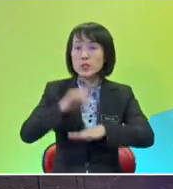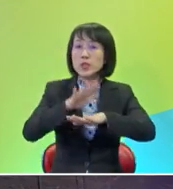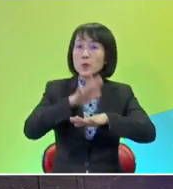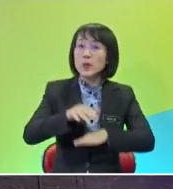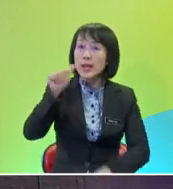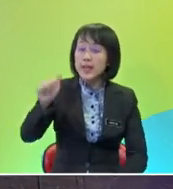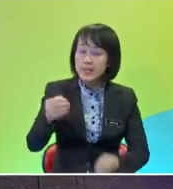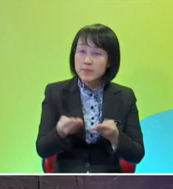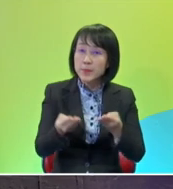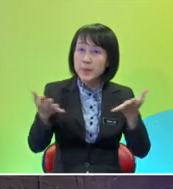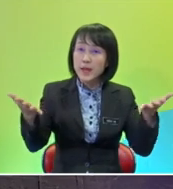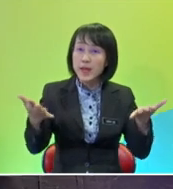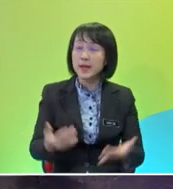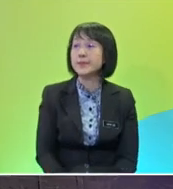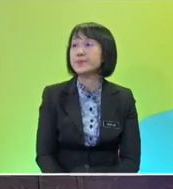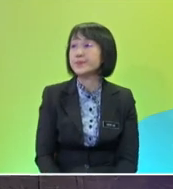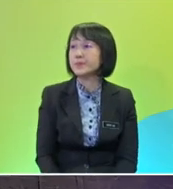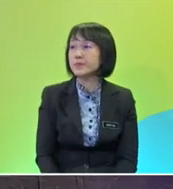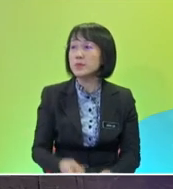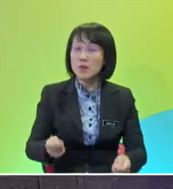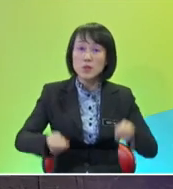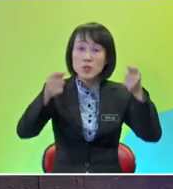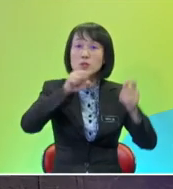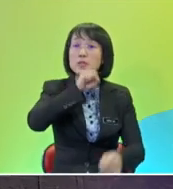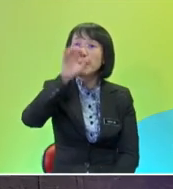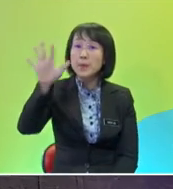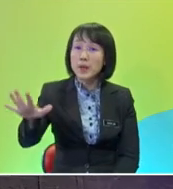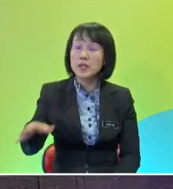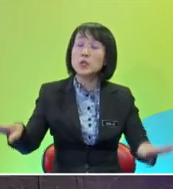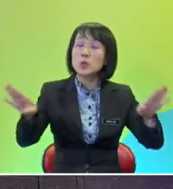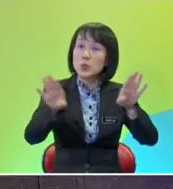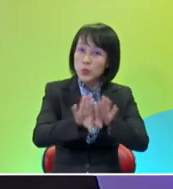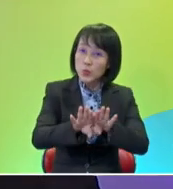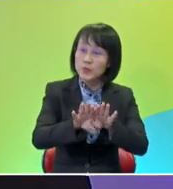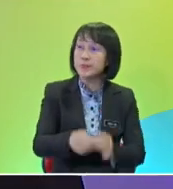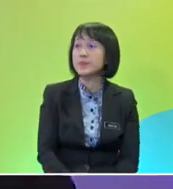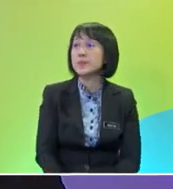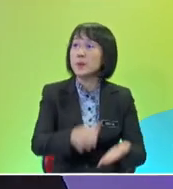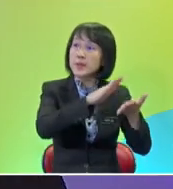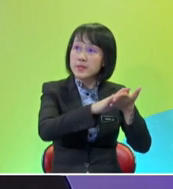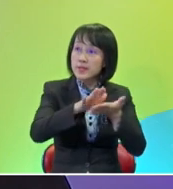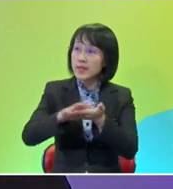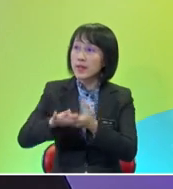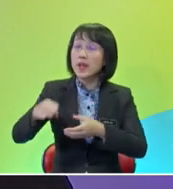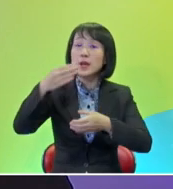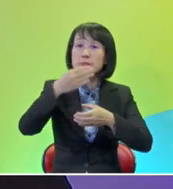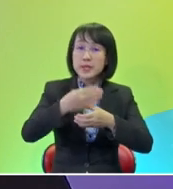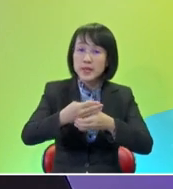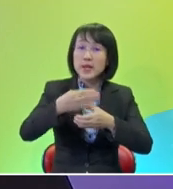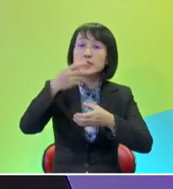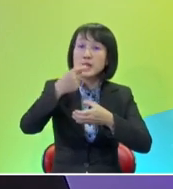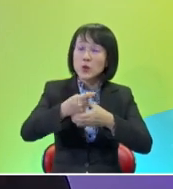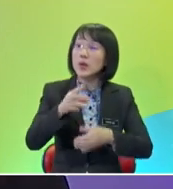membiak. Kemudian tong-tong sampah kita pun kita kena tutup. Kita bersihkan bekas takungan